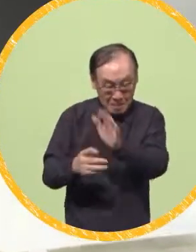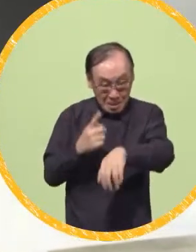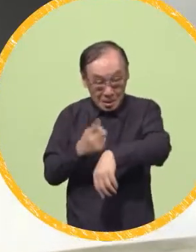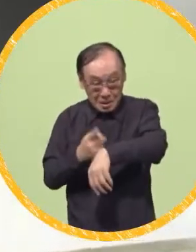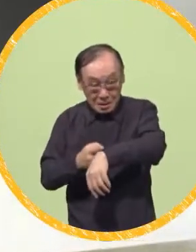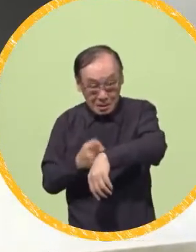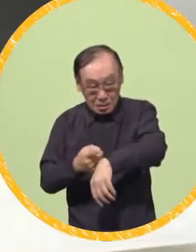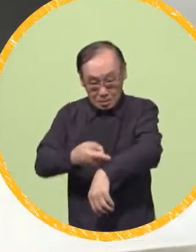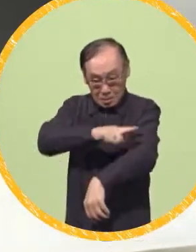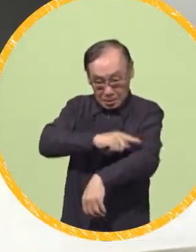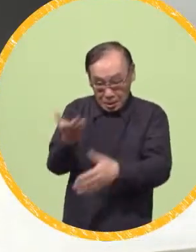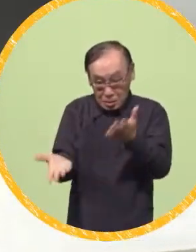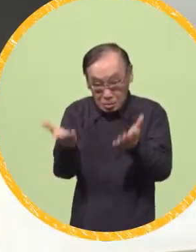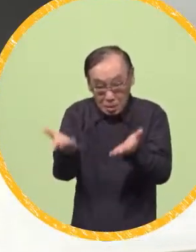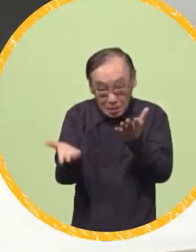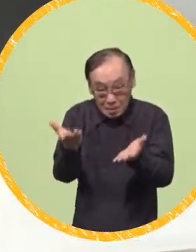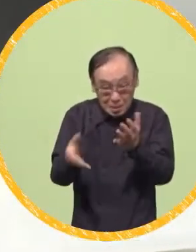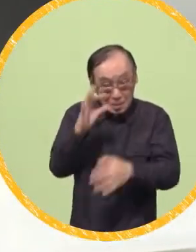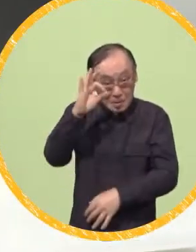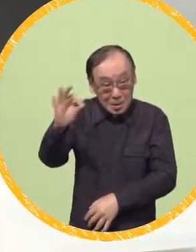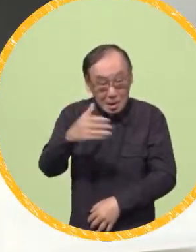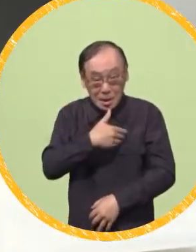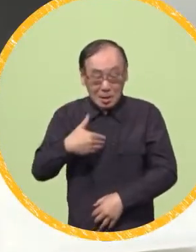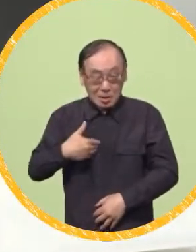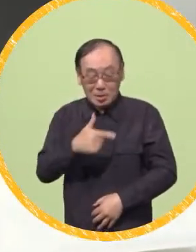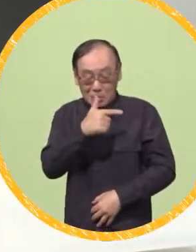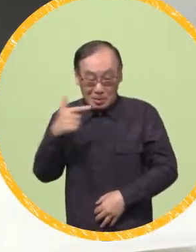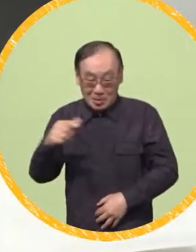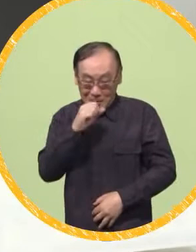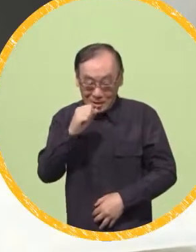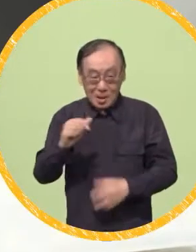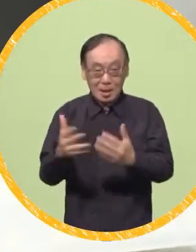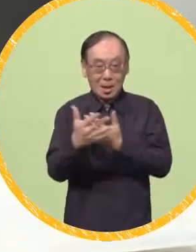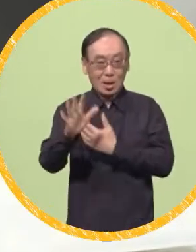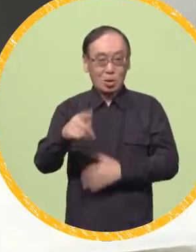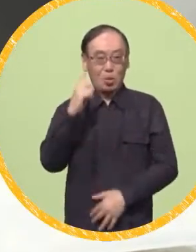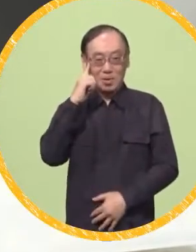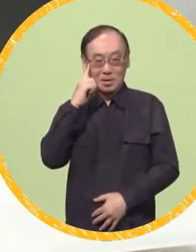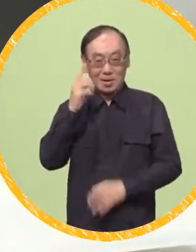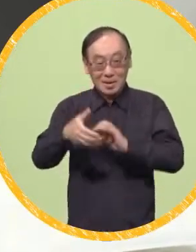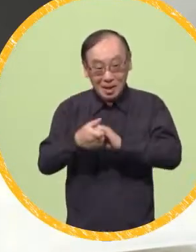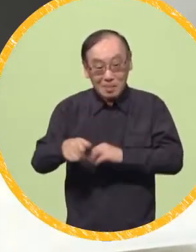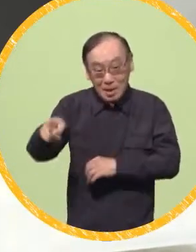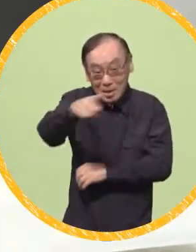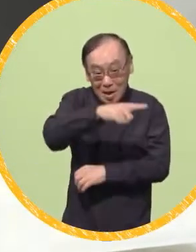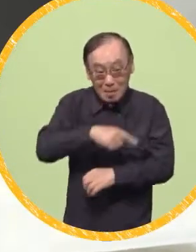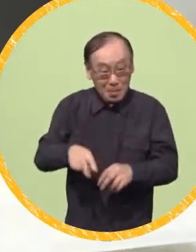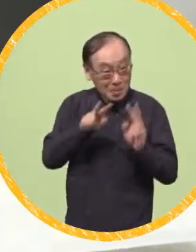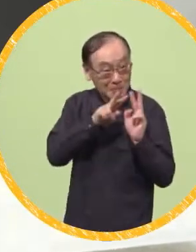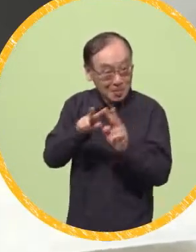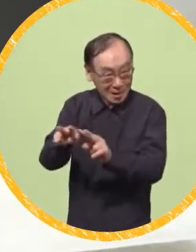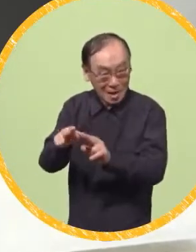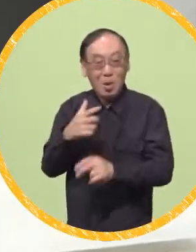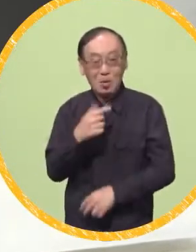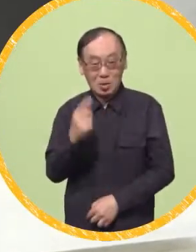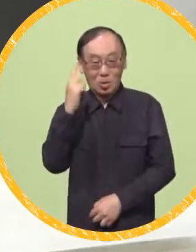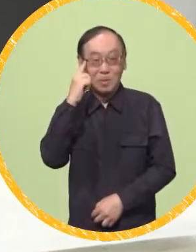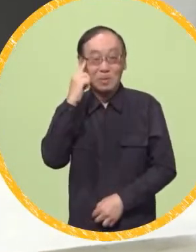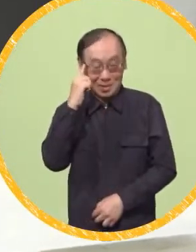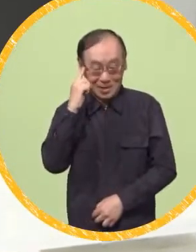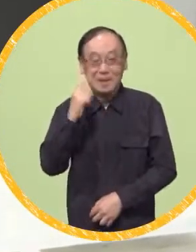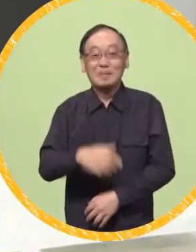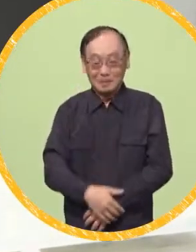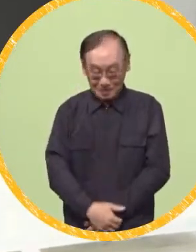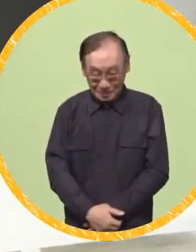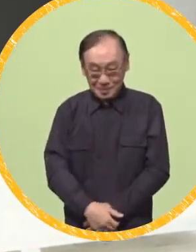力それを比べようなすごく楽しい大会となっておりますそれをぜひ皆さんの目で耳で肌で感じて頂ければと思いますのでぜひ会場に足を